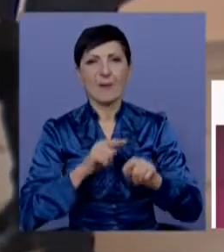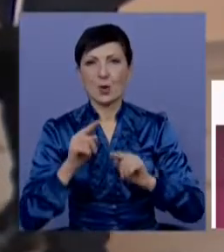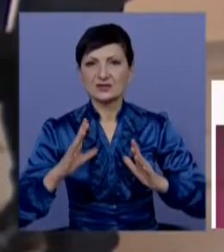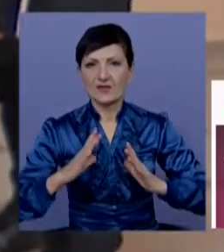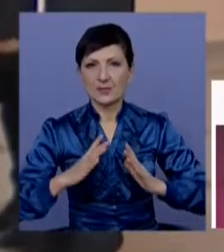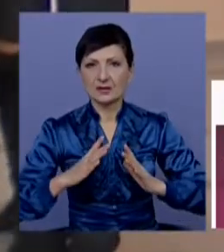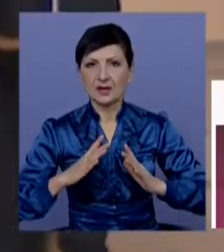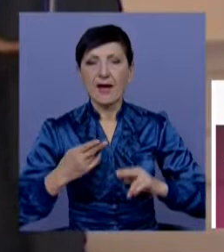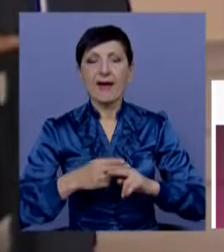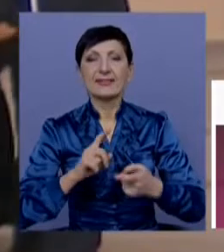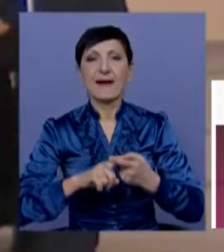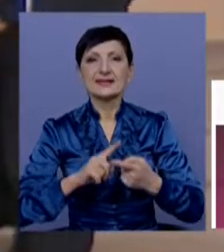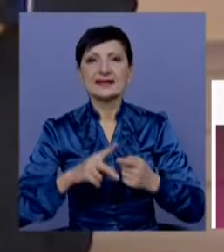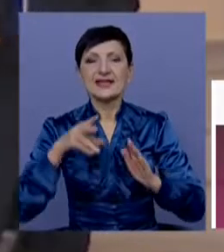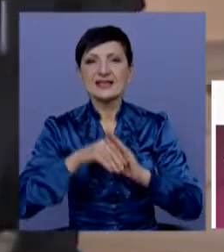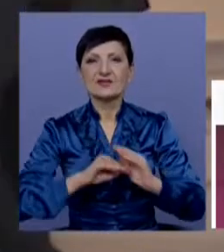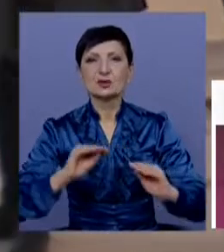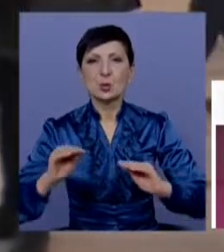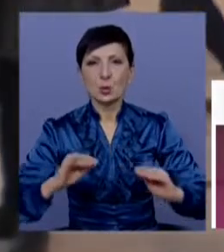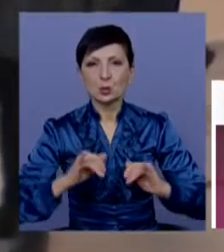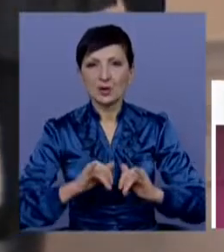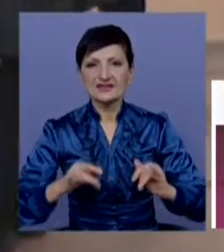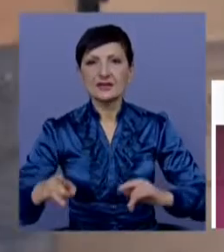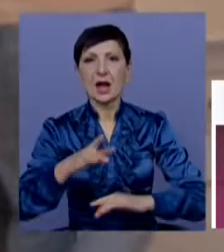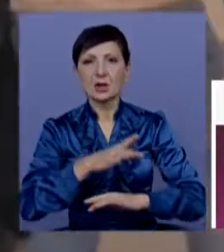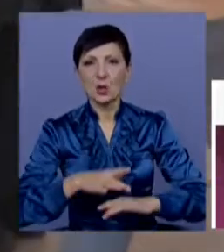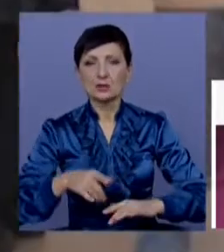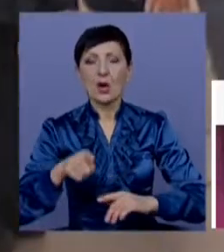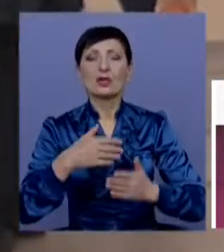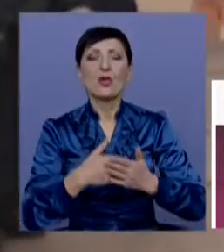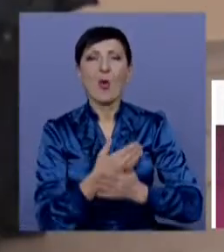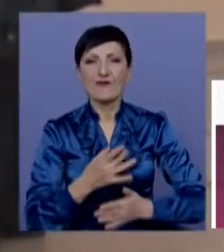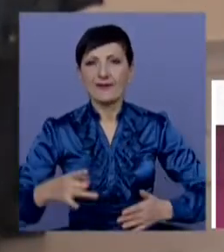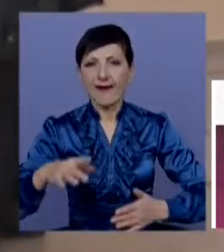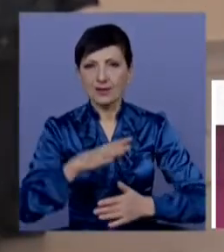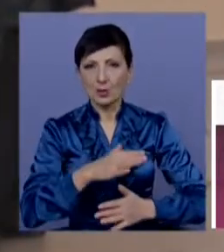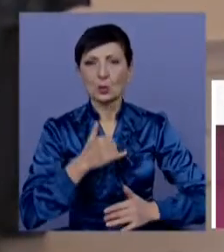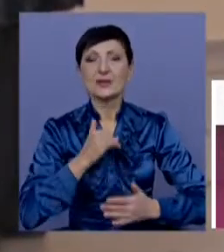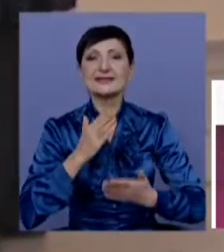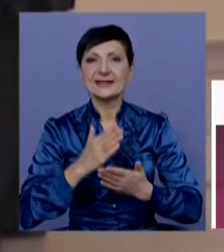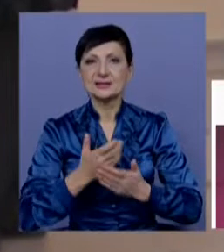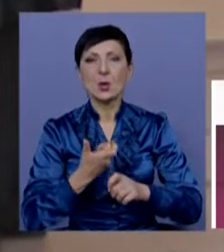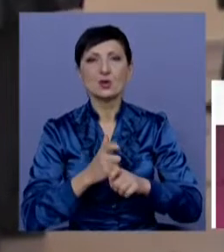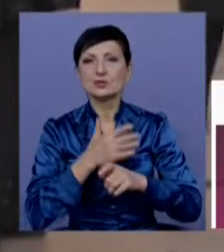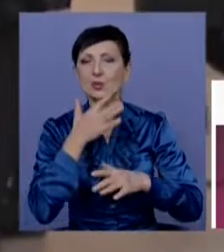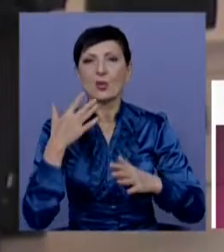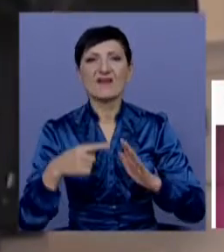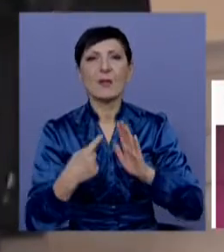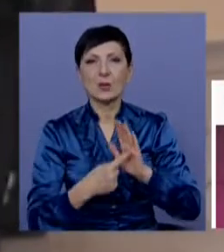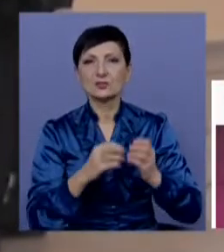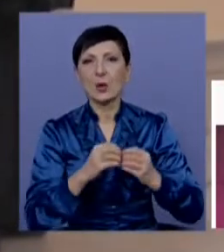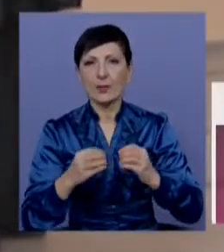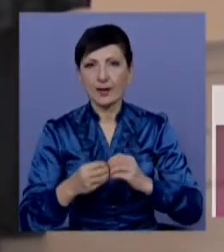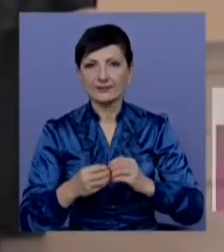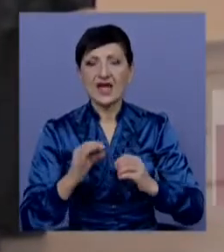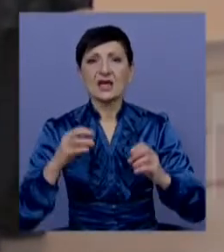В основном это касается инфраструктурного развития района, поскольку мы новый район, да, у нас есть очень много вопросов касательно